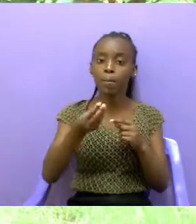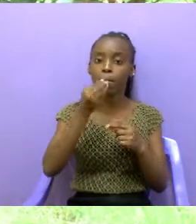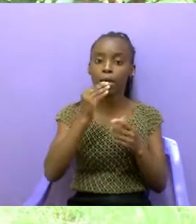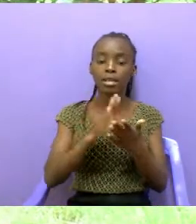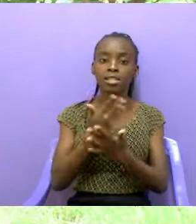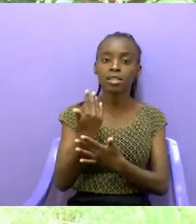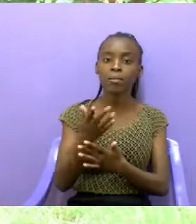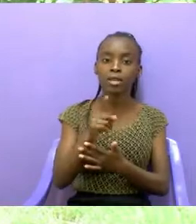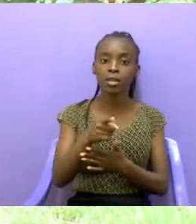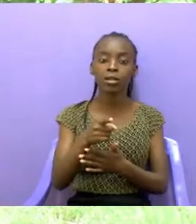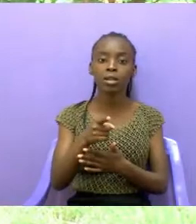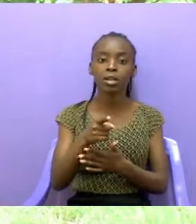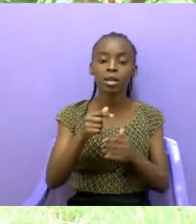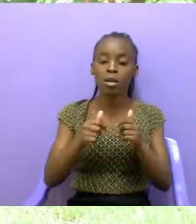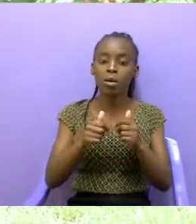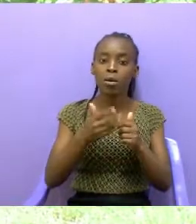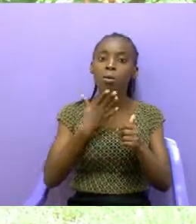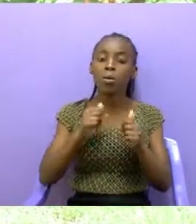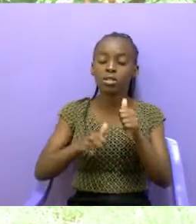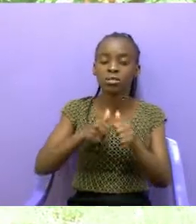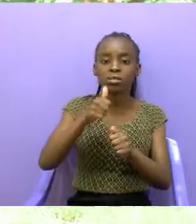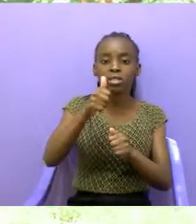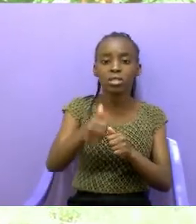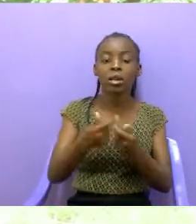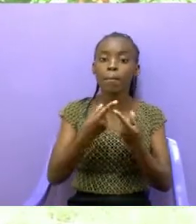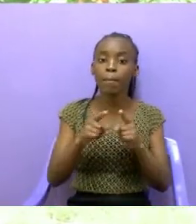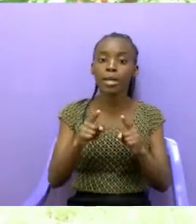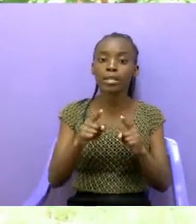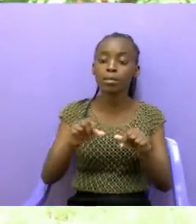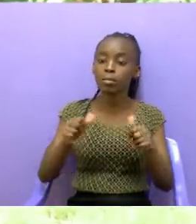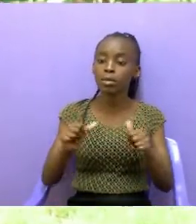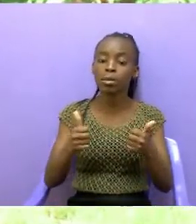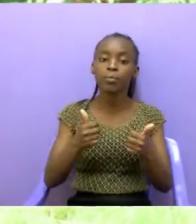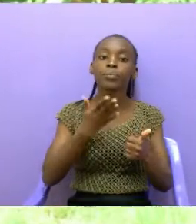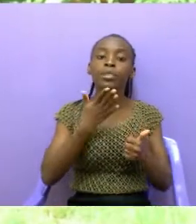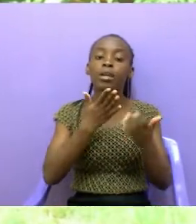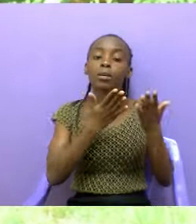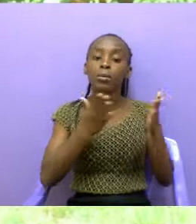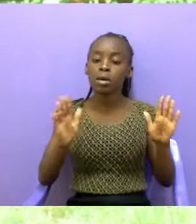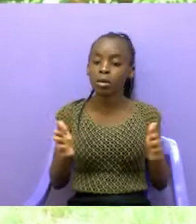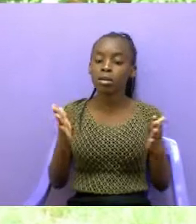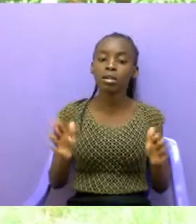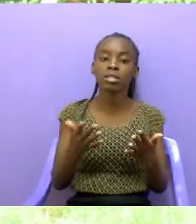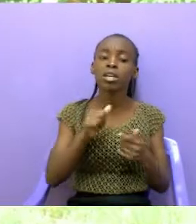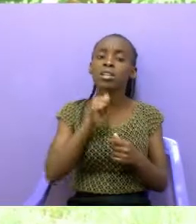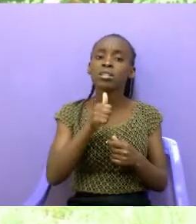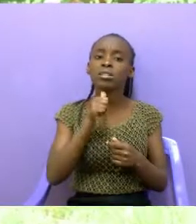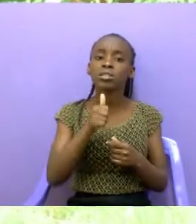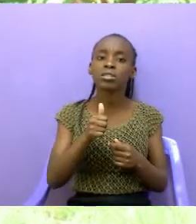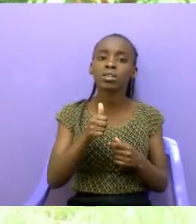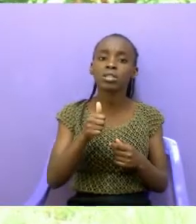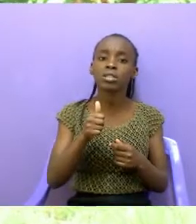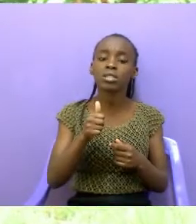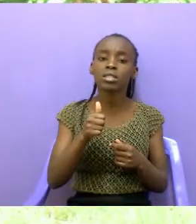wangetamani kufikia lakini bado hujafikia. Nataka kukutia moyo katika jina la Yesu. Usiwachane na Mungu. Usiache